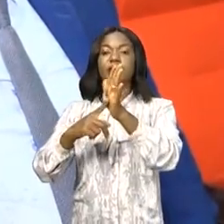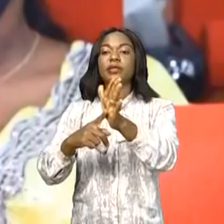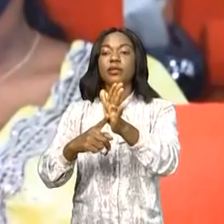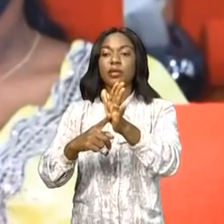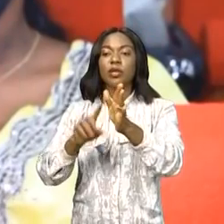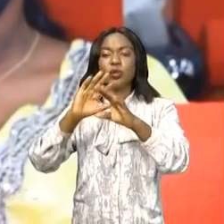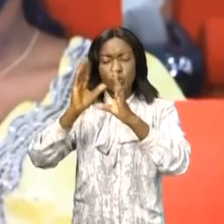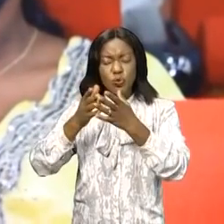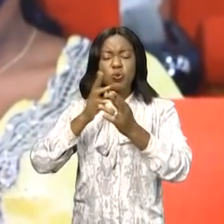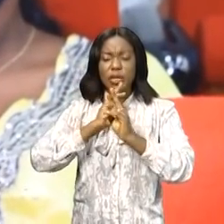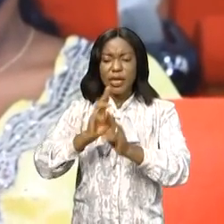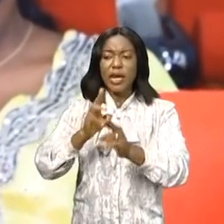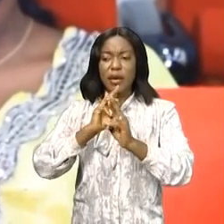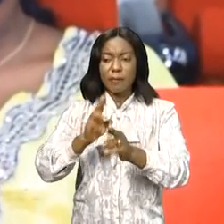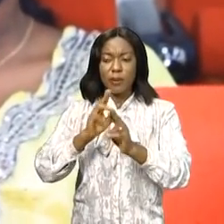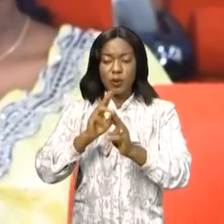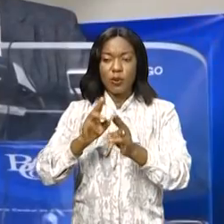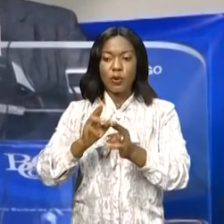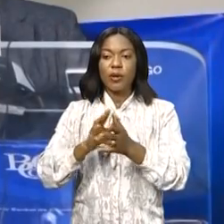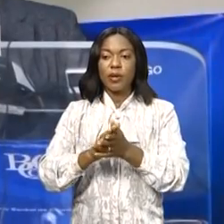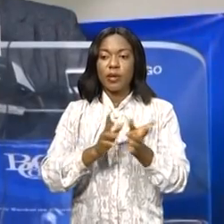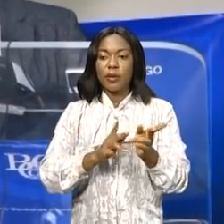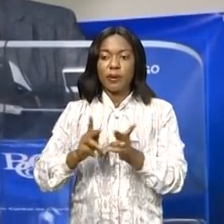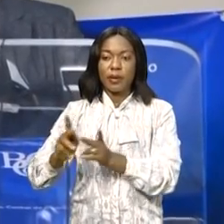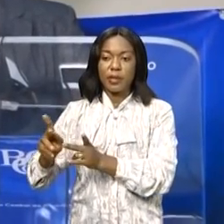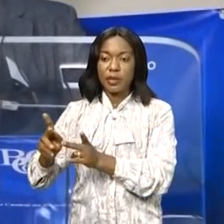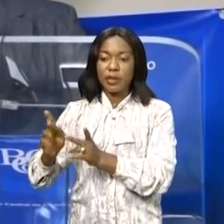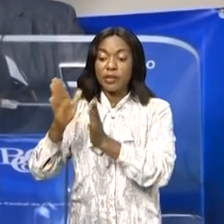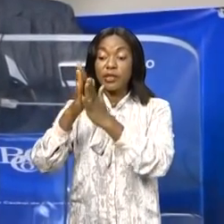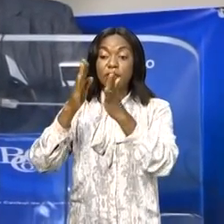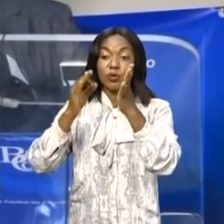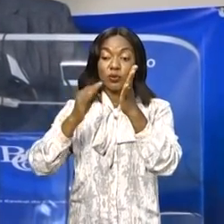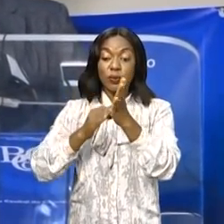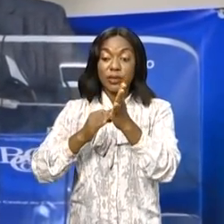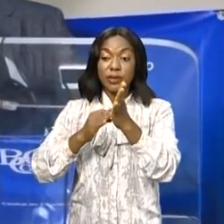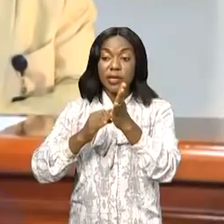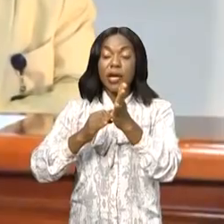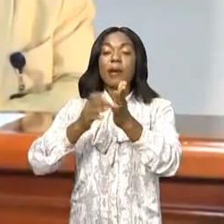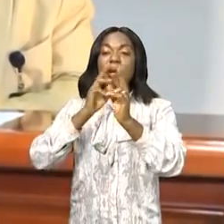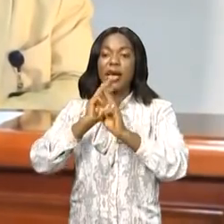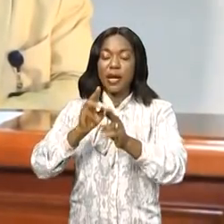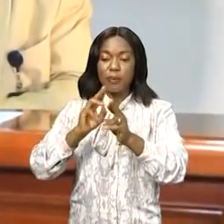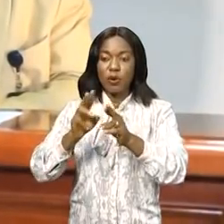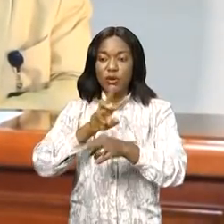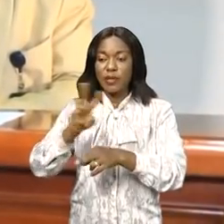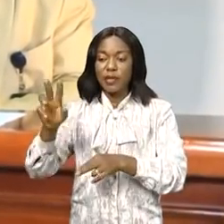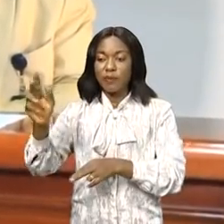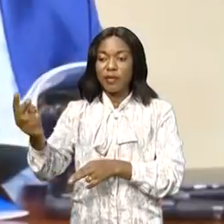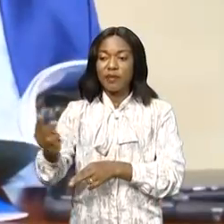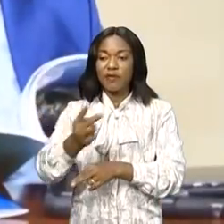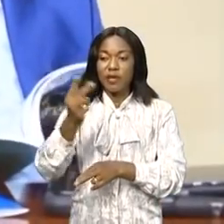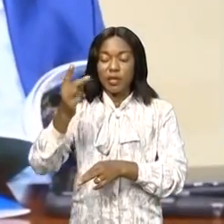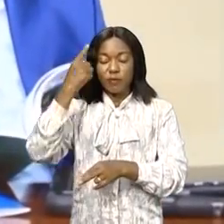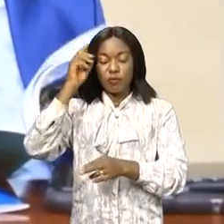de tous ces détails de gestion. C'était au cours du 18e rapport annuel exercice 2020 pour une